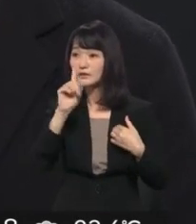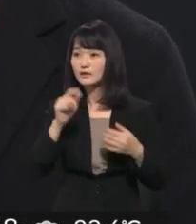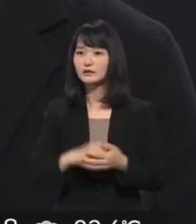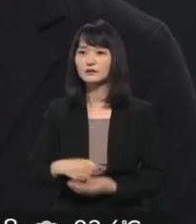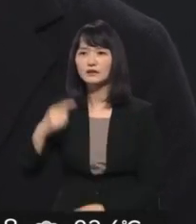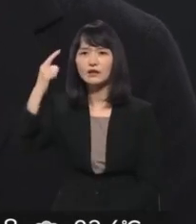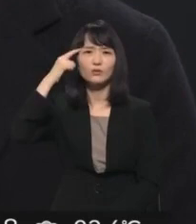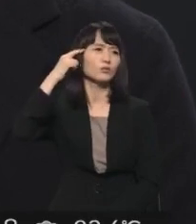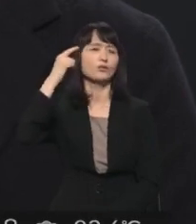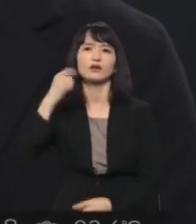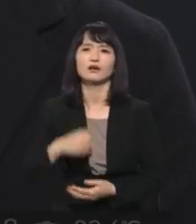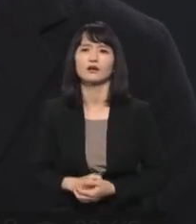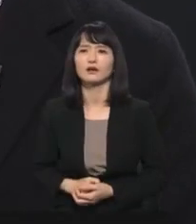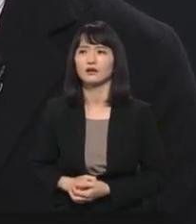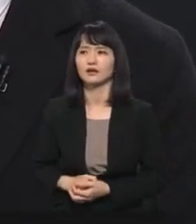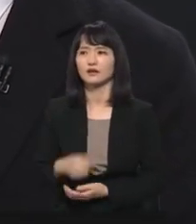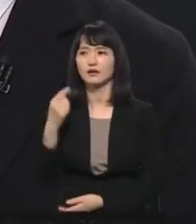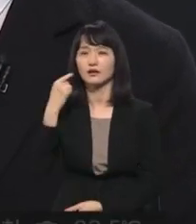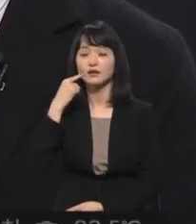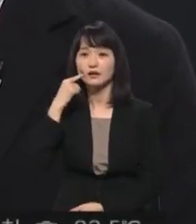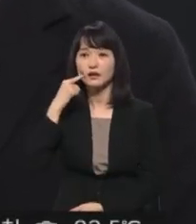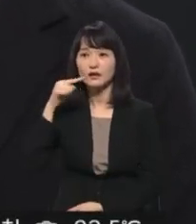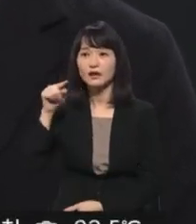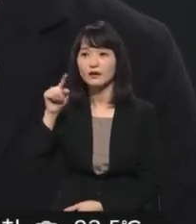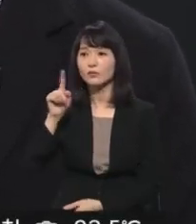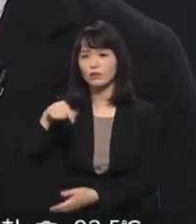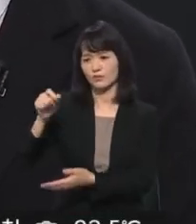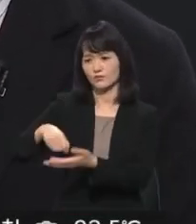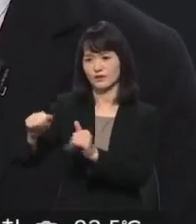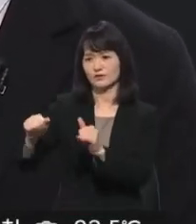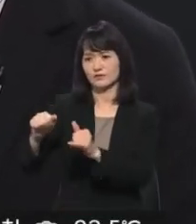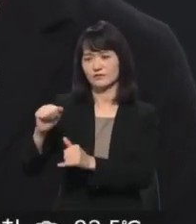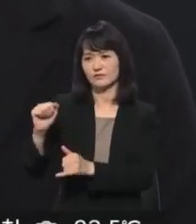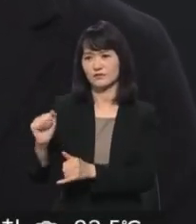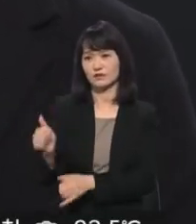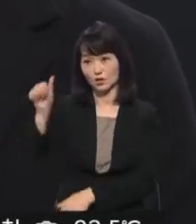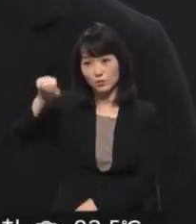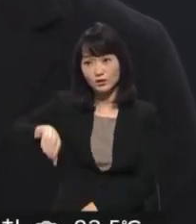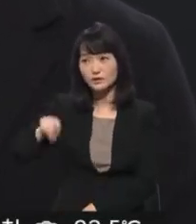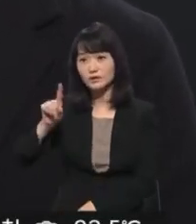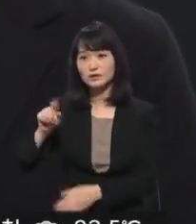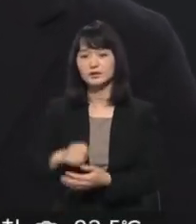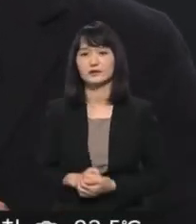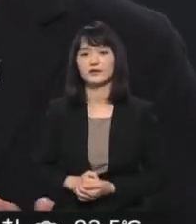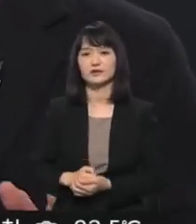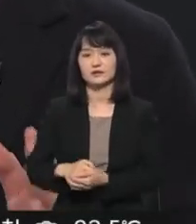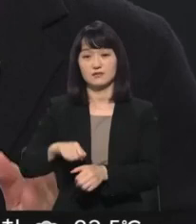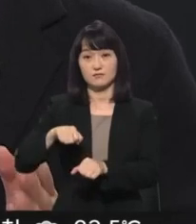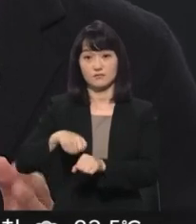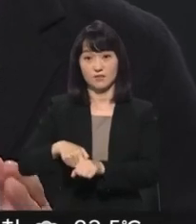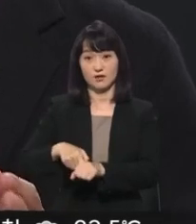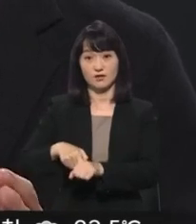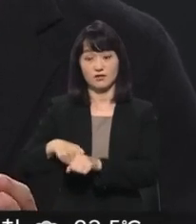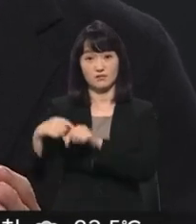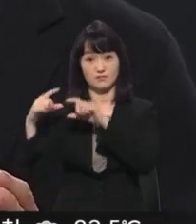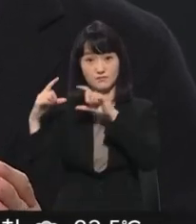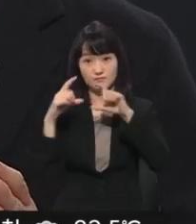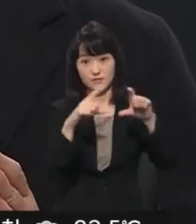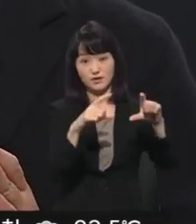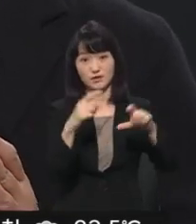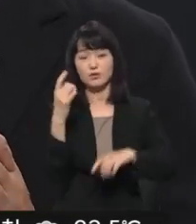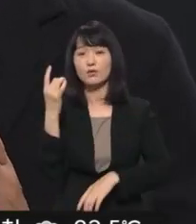하시는데 그렇다고 한국 판사가 갇혀 분만 한게 아니라 본선 성도 다 아는데 이게 차 바보의 시스템은 그렇다고